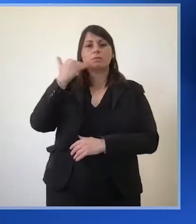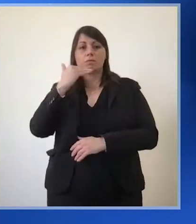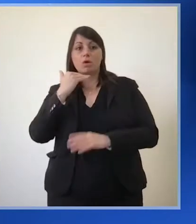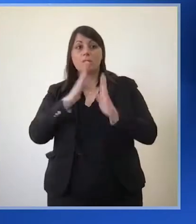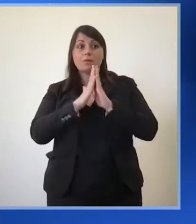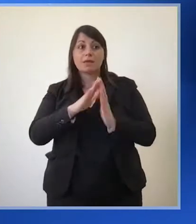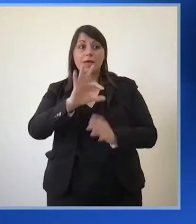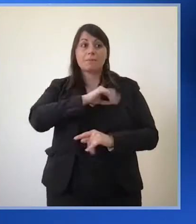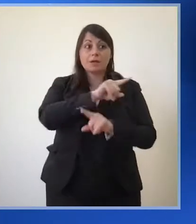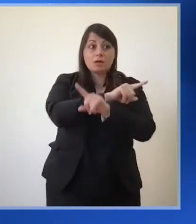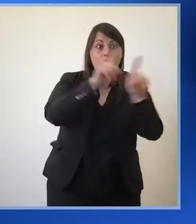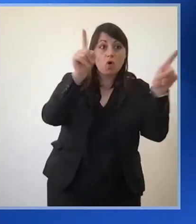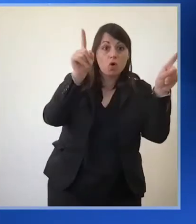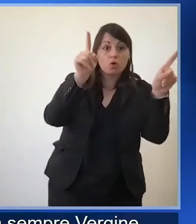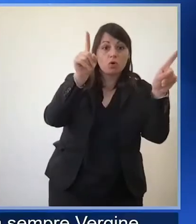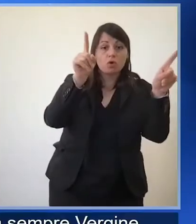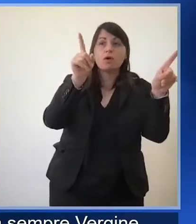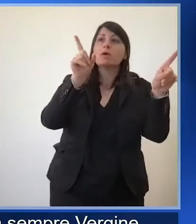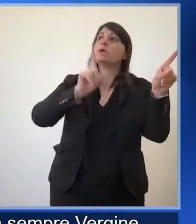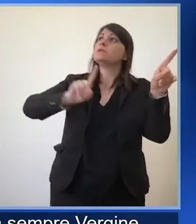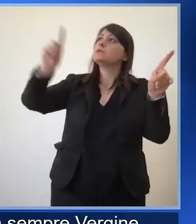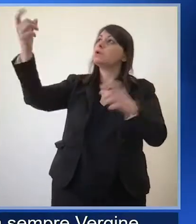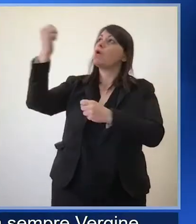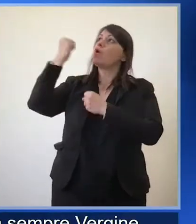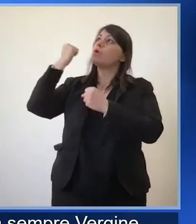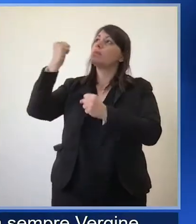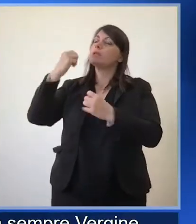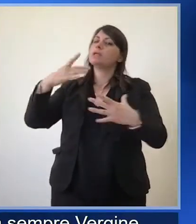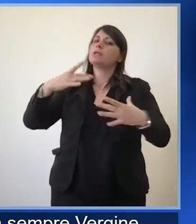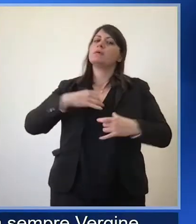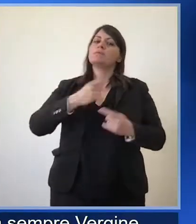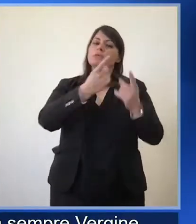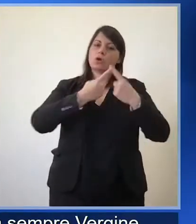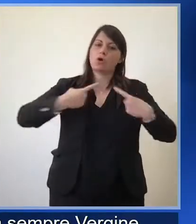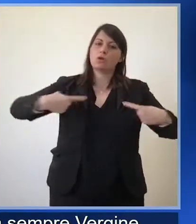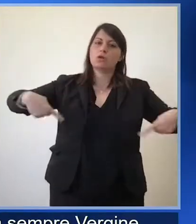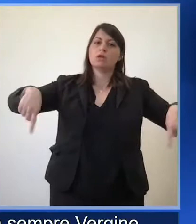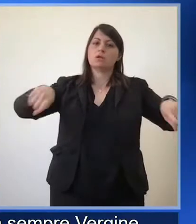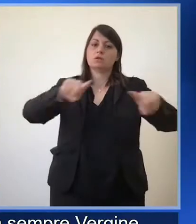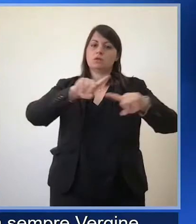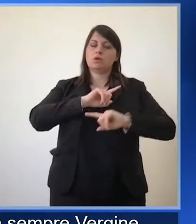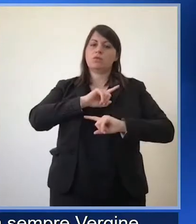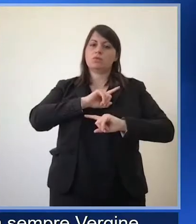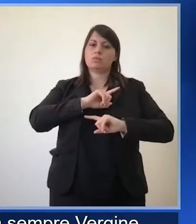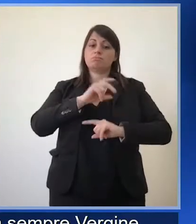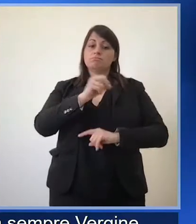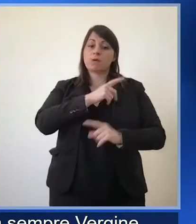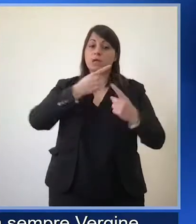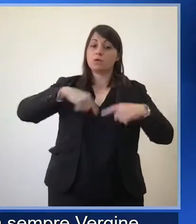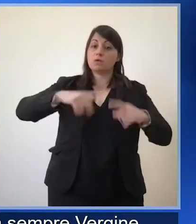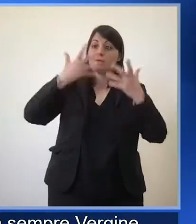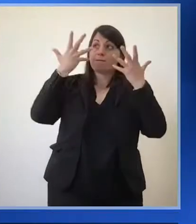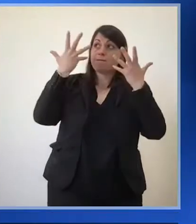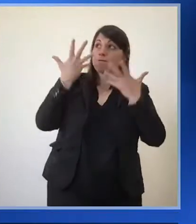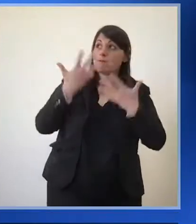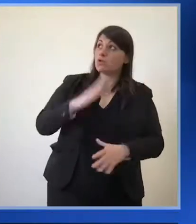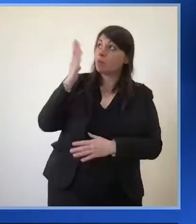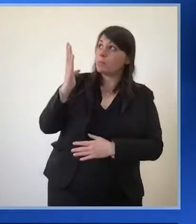Pauli, et Onium Santorum. Miserator Vestri Omnipotens Deus, et